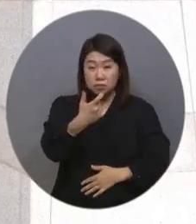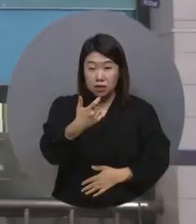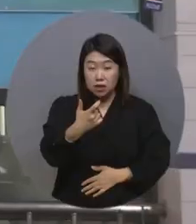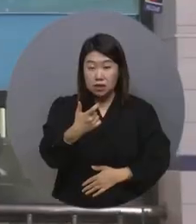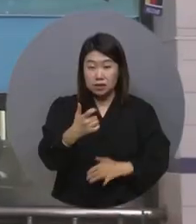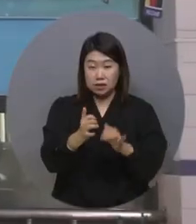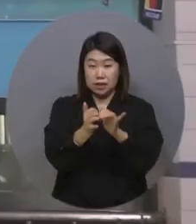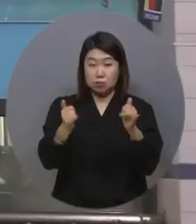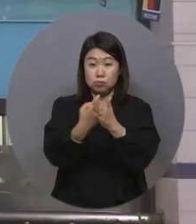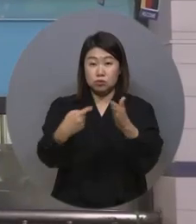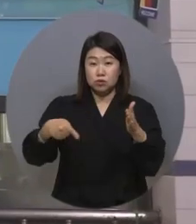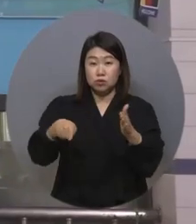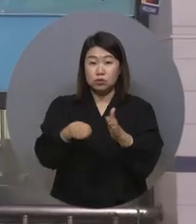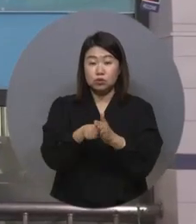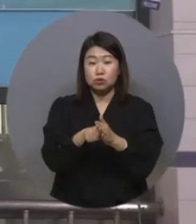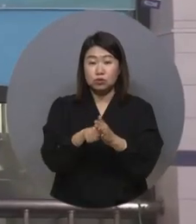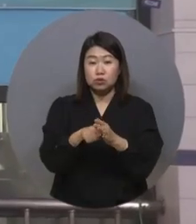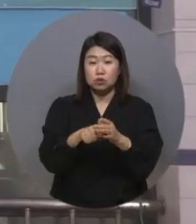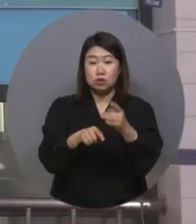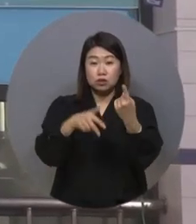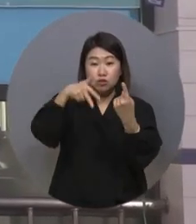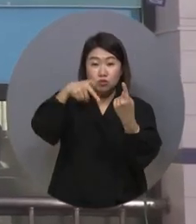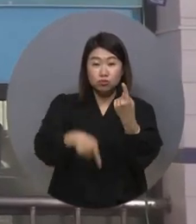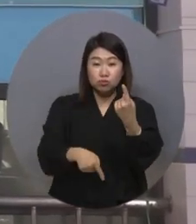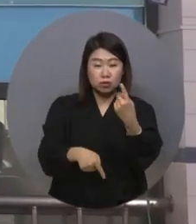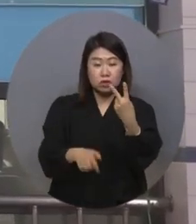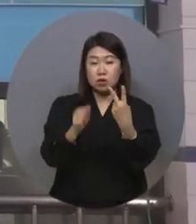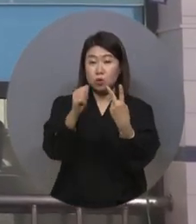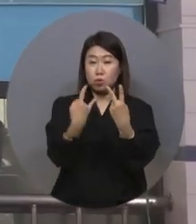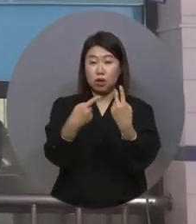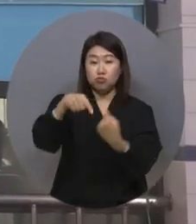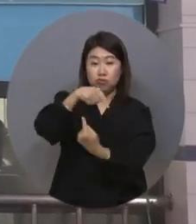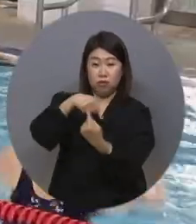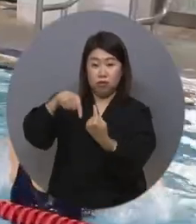대상으로 주 2회 수중 관절 운동교실을 운영하고